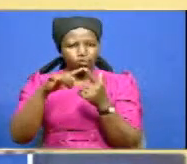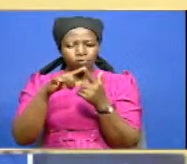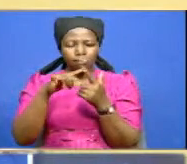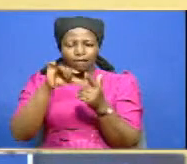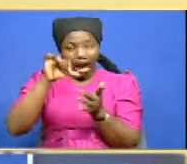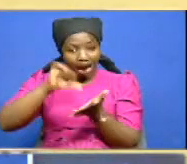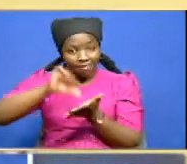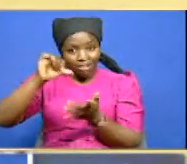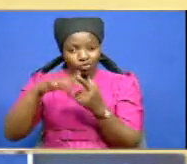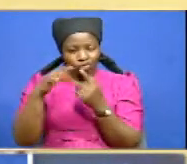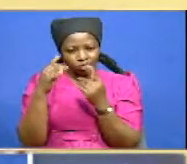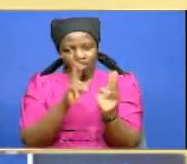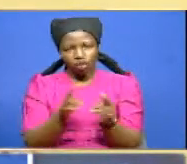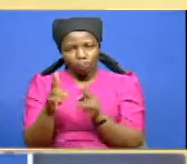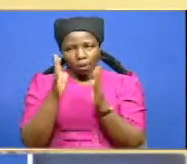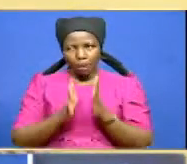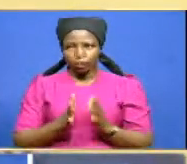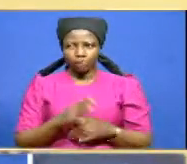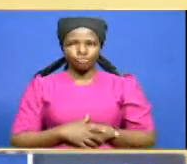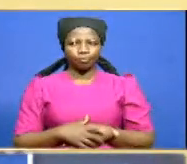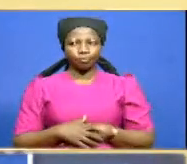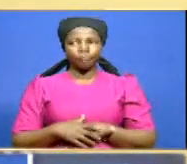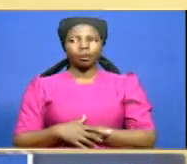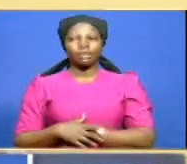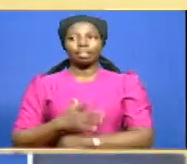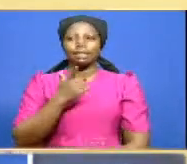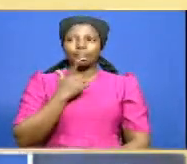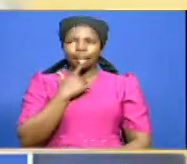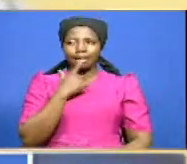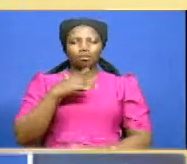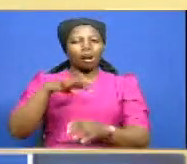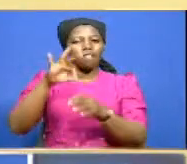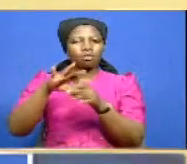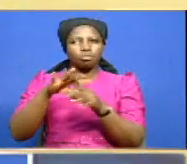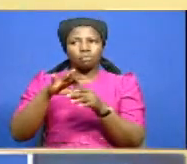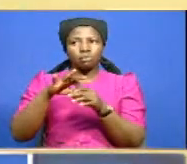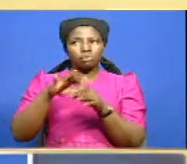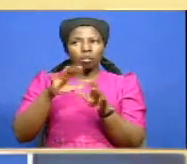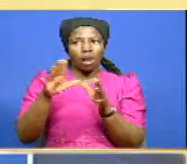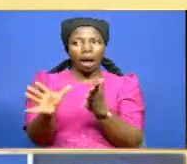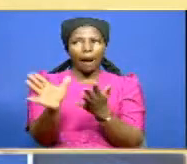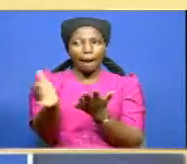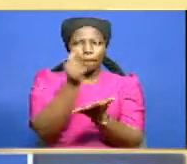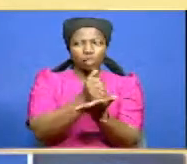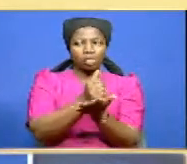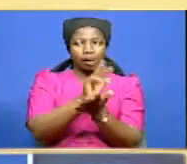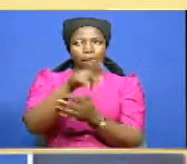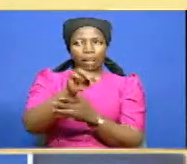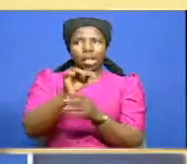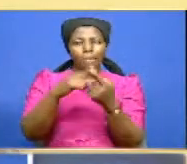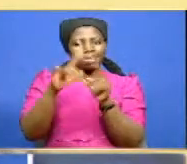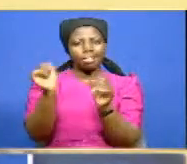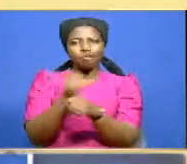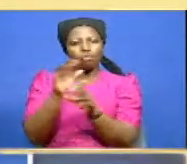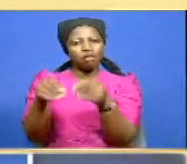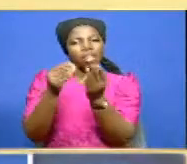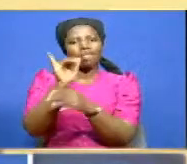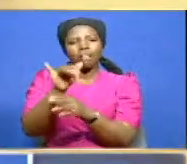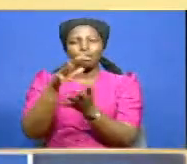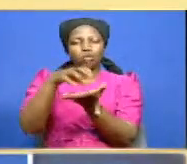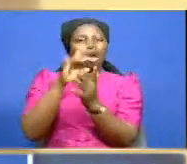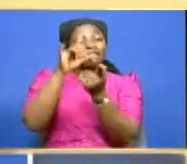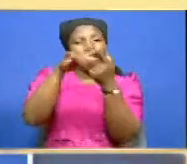Unachagua prime minister, lakini hawezi kumpa hiyo cheo mpaka ampeleke bunge. Bunge liidhinishe ndipo rais ampe kazi